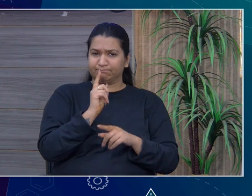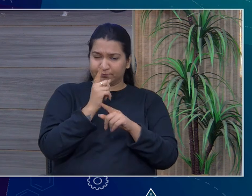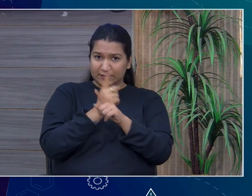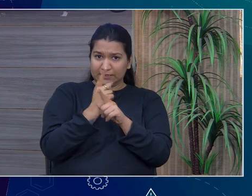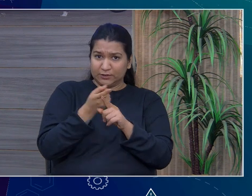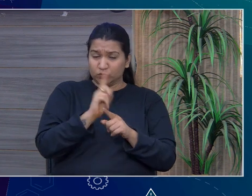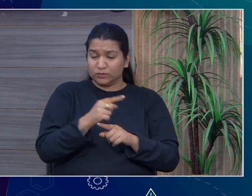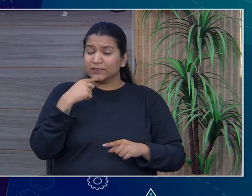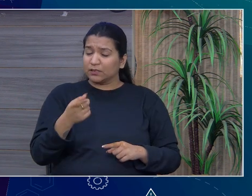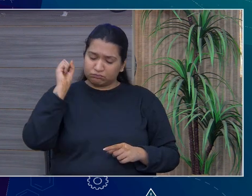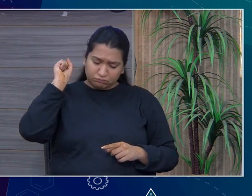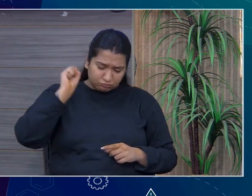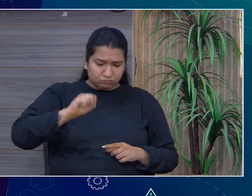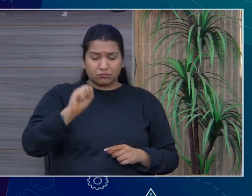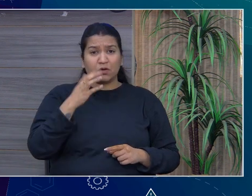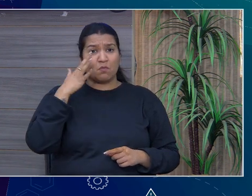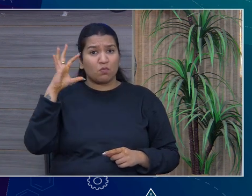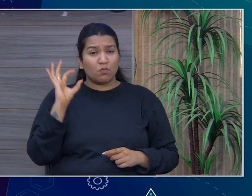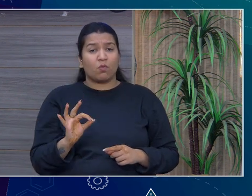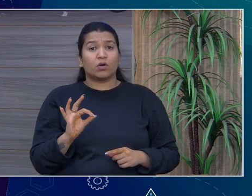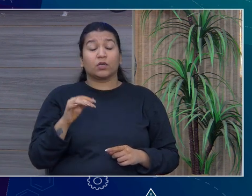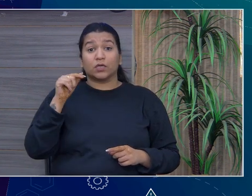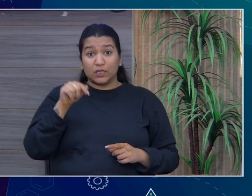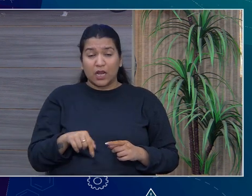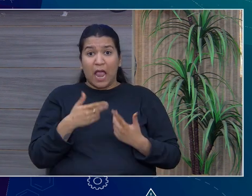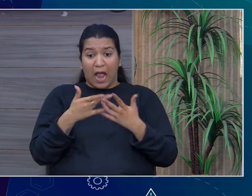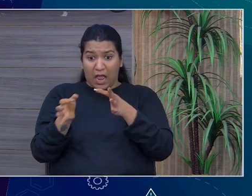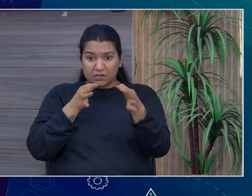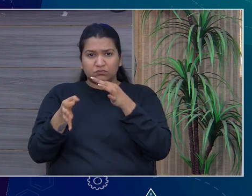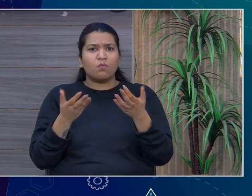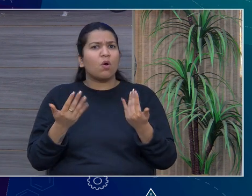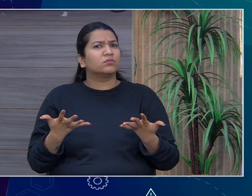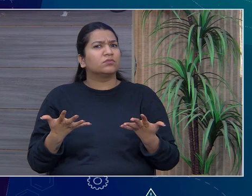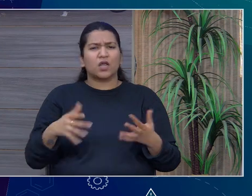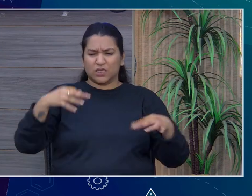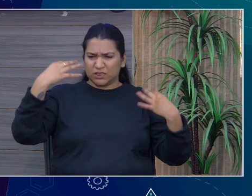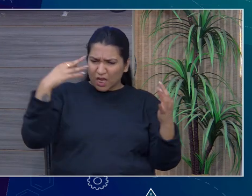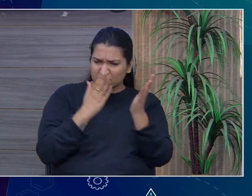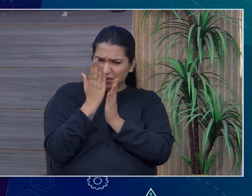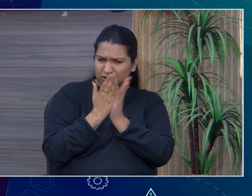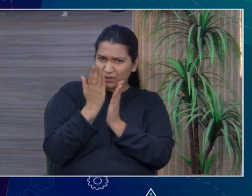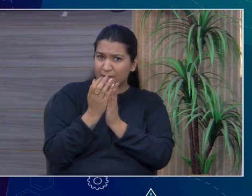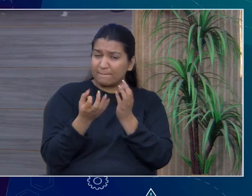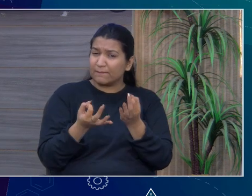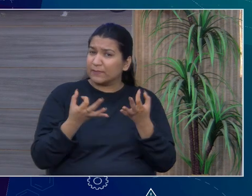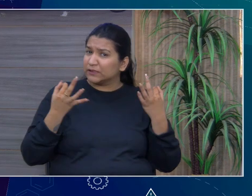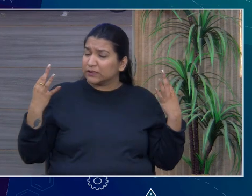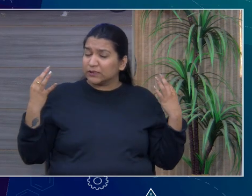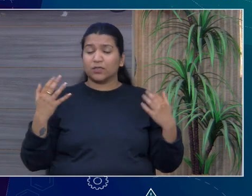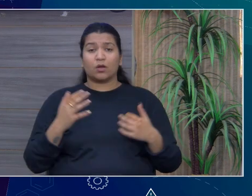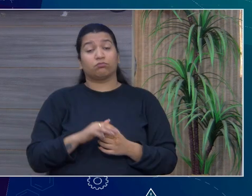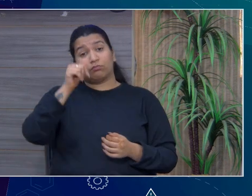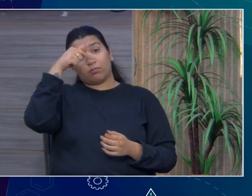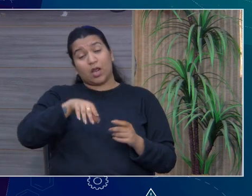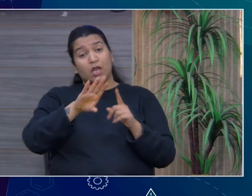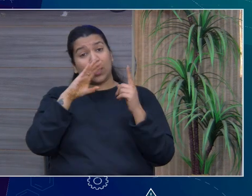आपने एक्सप्रेशंस की बात करी, तो मैं समझता हूँ इससे बेहतरीन कोई भाषा है ही नहीं। आप कितने डांस फॉर्म ऐसे हैं भारतीय संगीत की अगर आप बात करें, कल भी